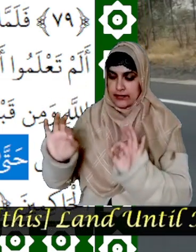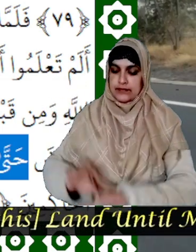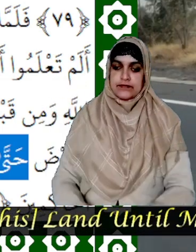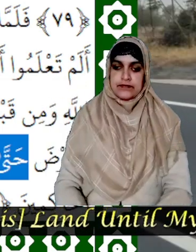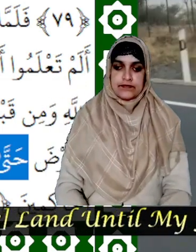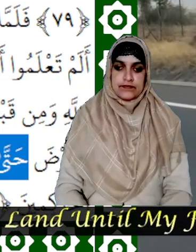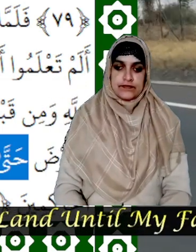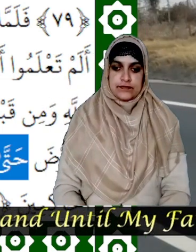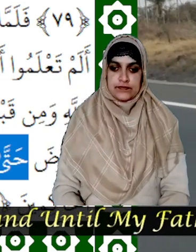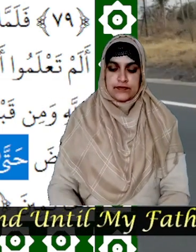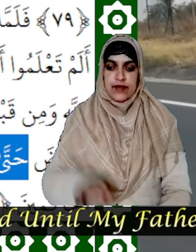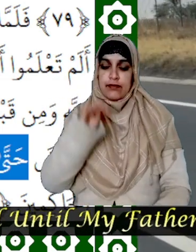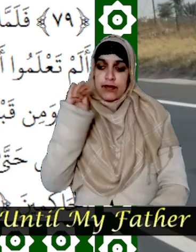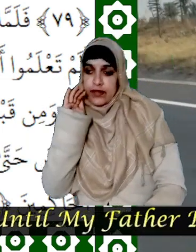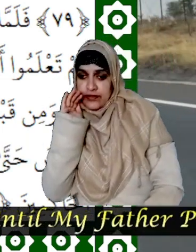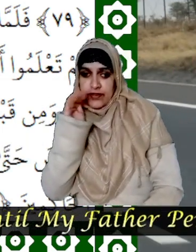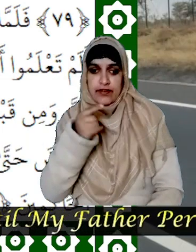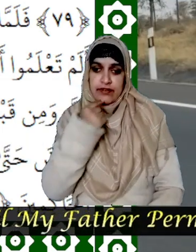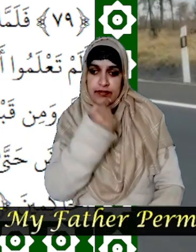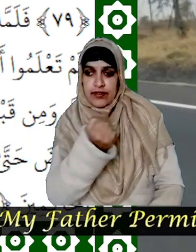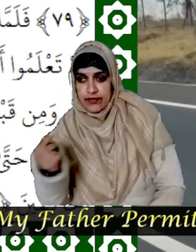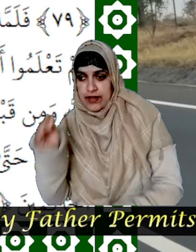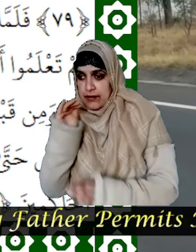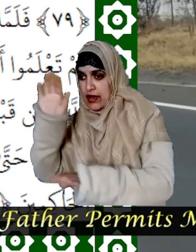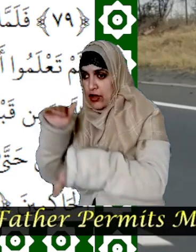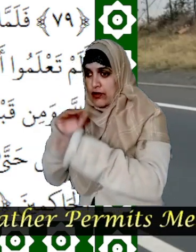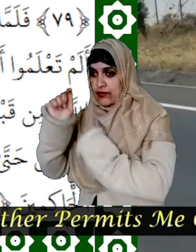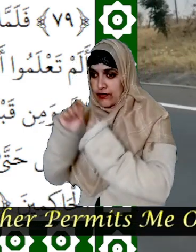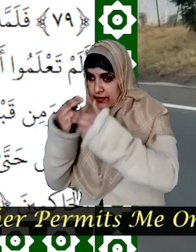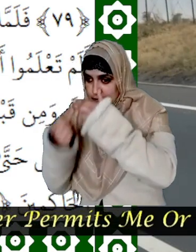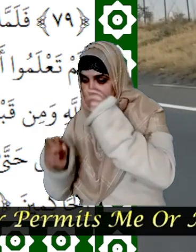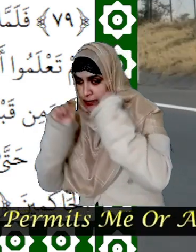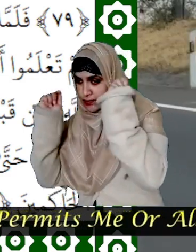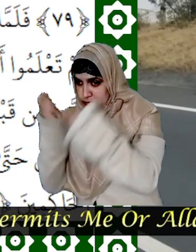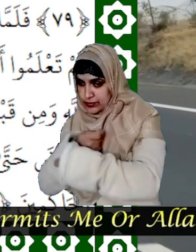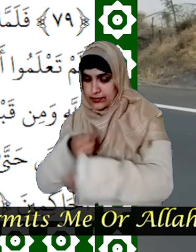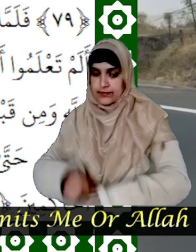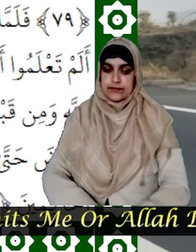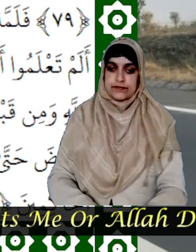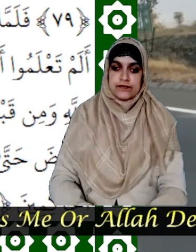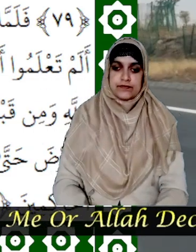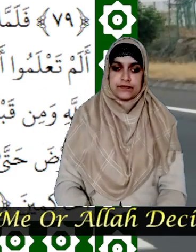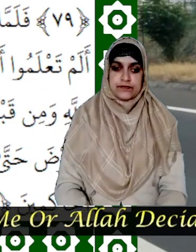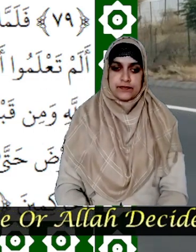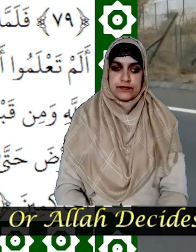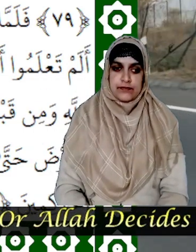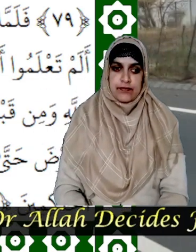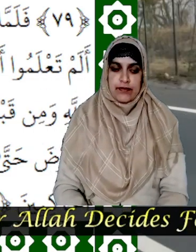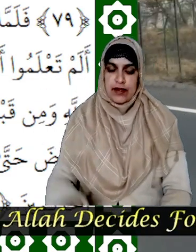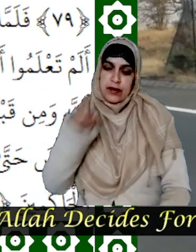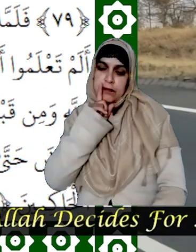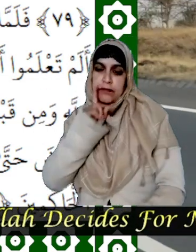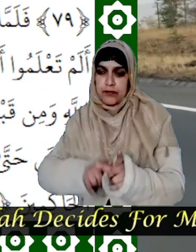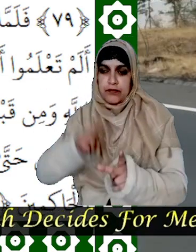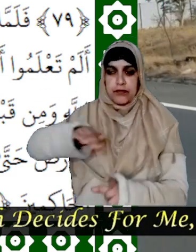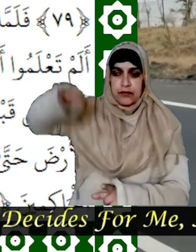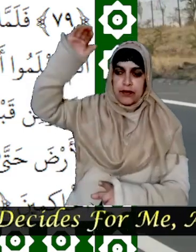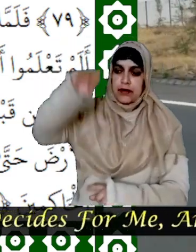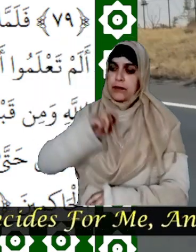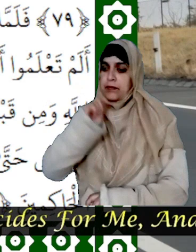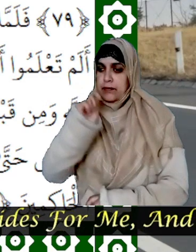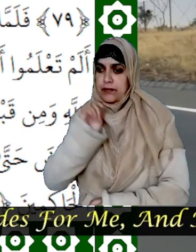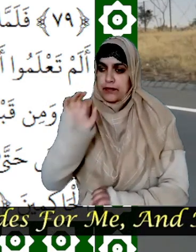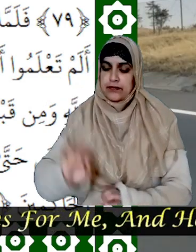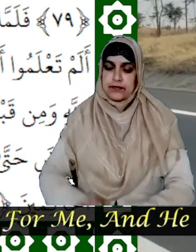لي أبي هم أبان كو هيمنا قدئن يامس وياكم الله لتقاو أم ربي نامر تيسو تمجاهن